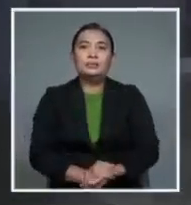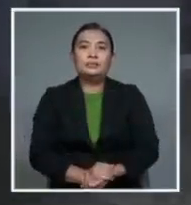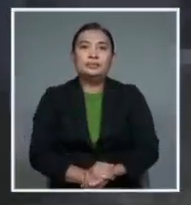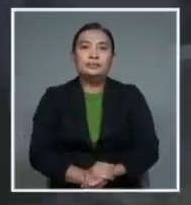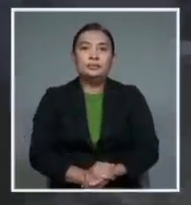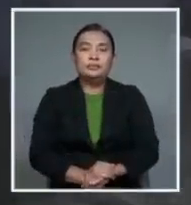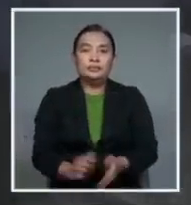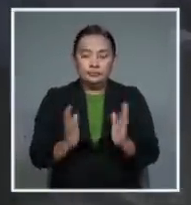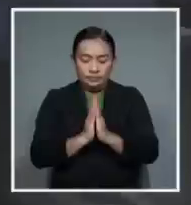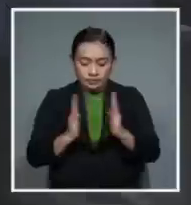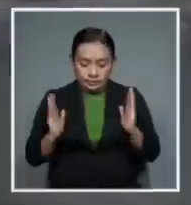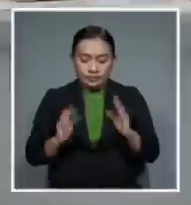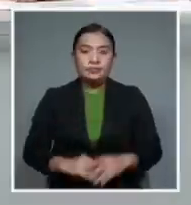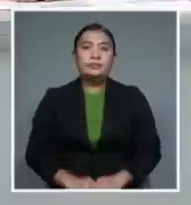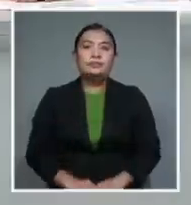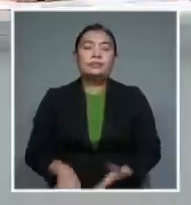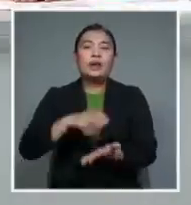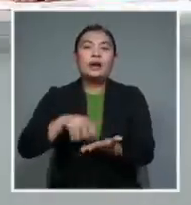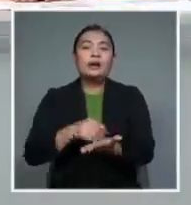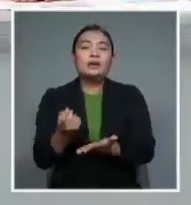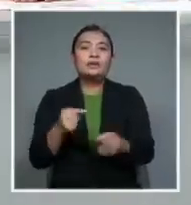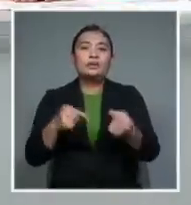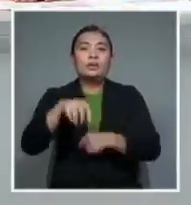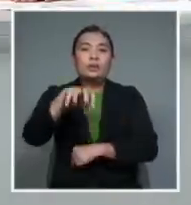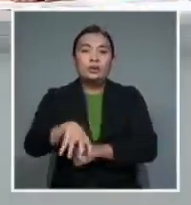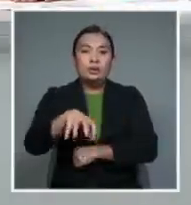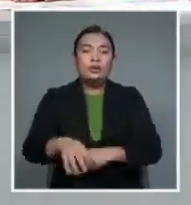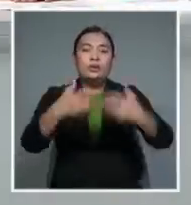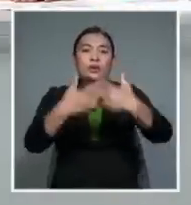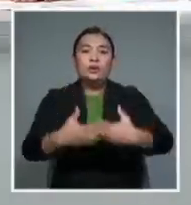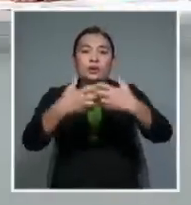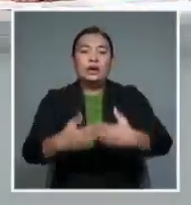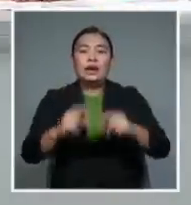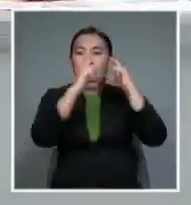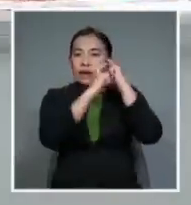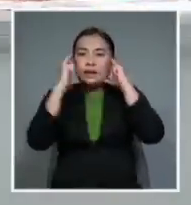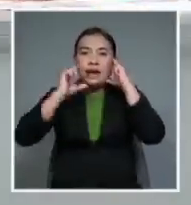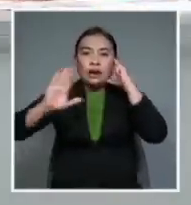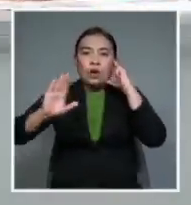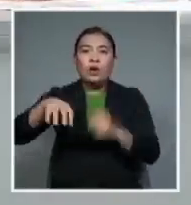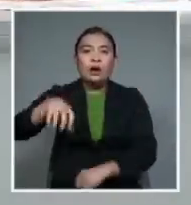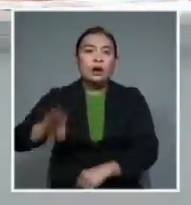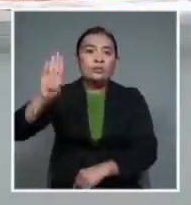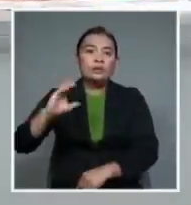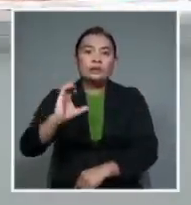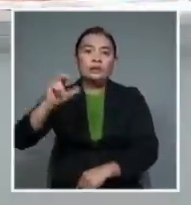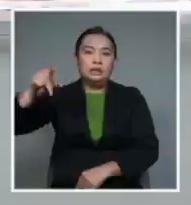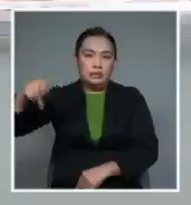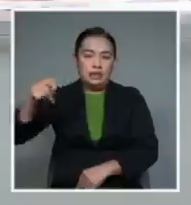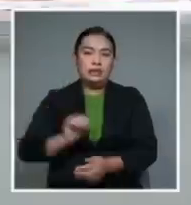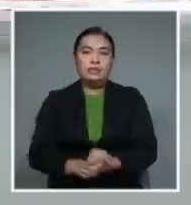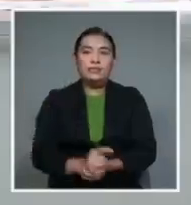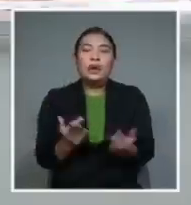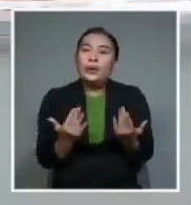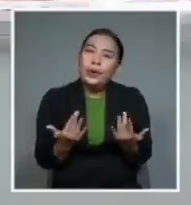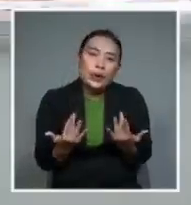ะขอบคุณคุณธันรมนค่ะรายงานมาจากโรงงานหน้ากากอนามัย CP นะคะนี่คือวันที่เรารอคอยนะคะสำหรับหน้